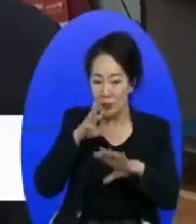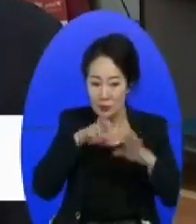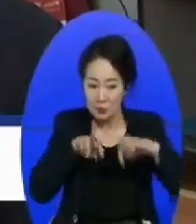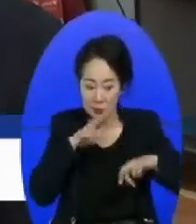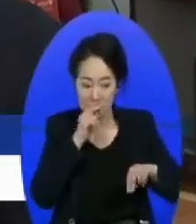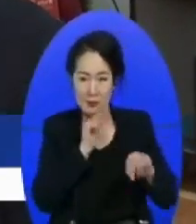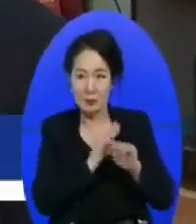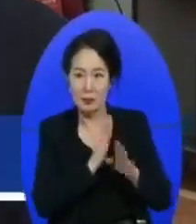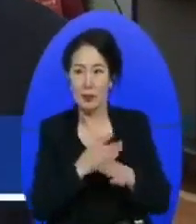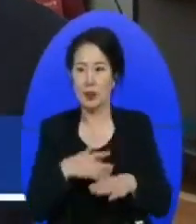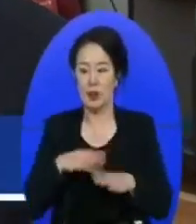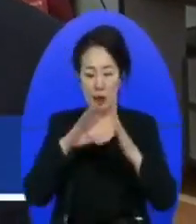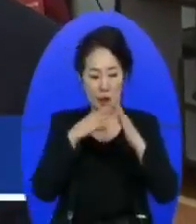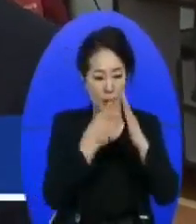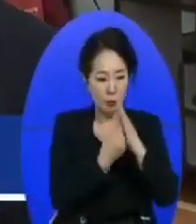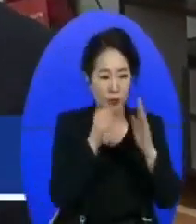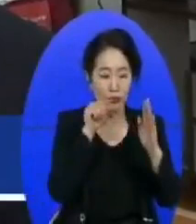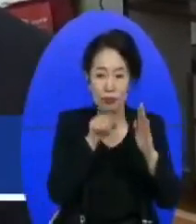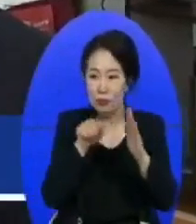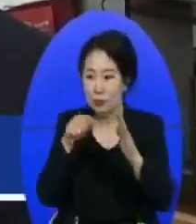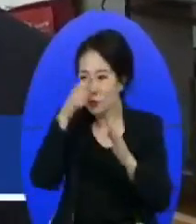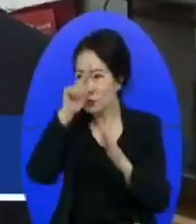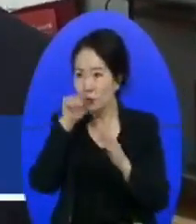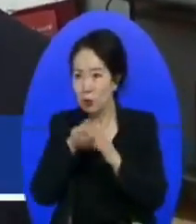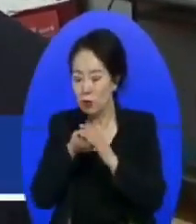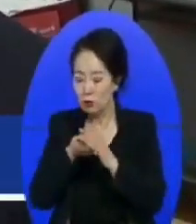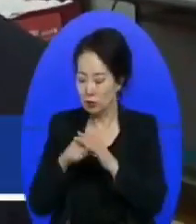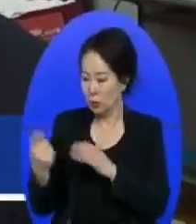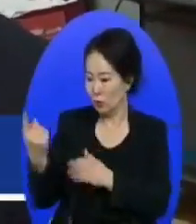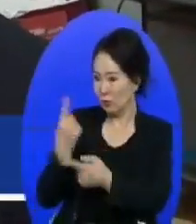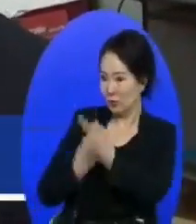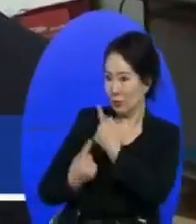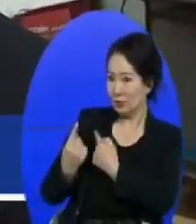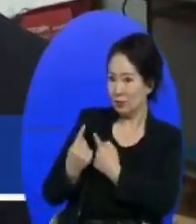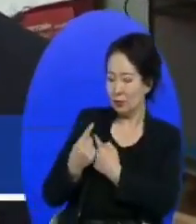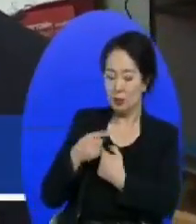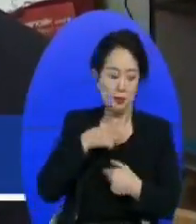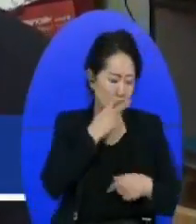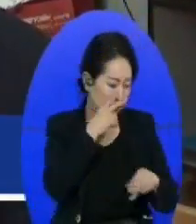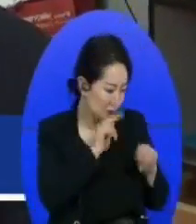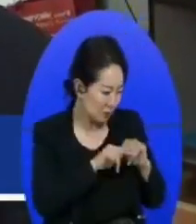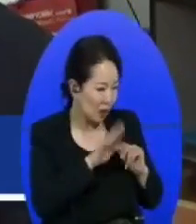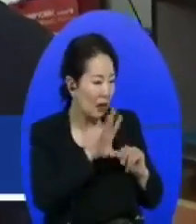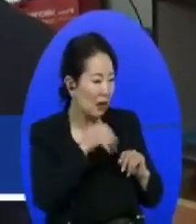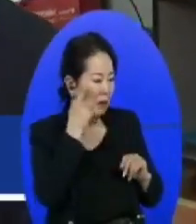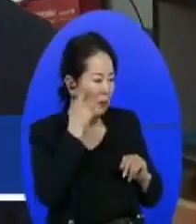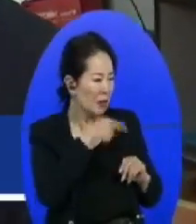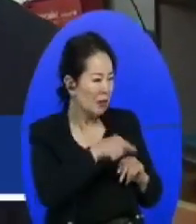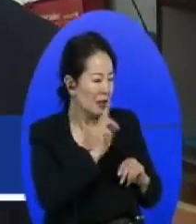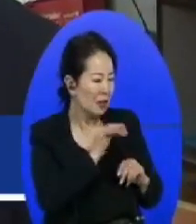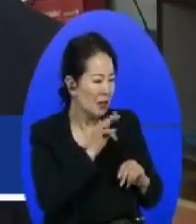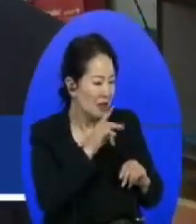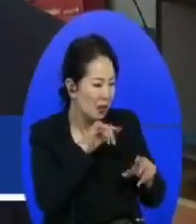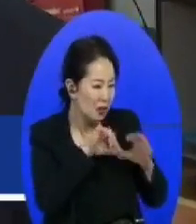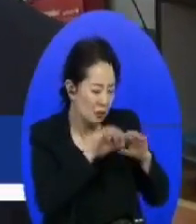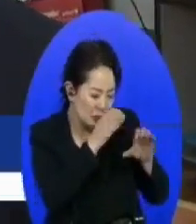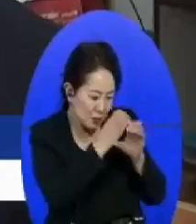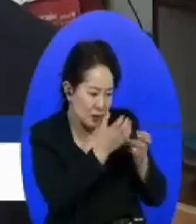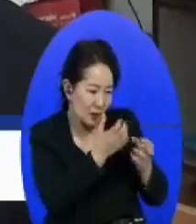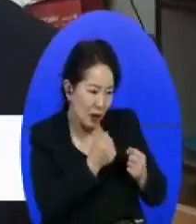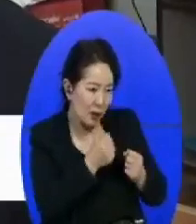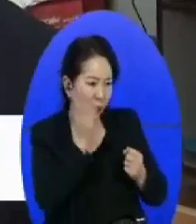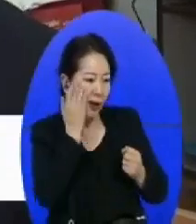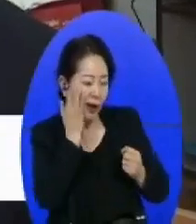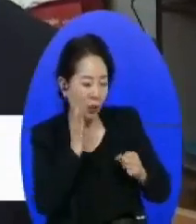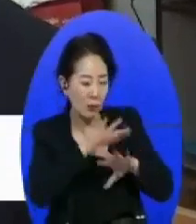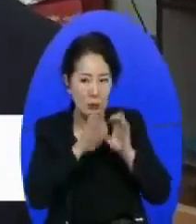дамжаад үзүүлээд явах үед нь бас шинж тэмдгийн сайн мэддэг байх хэрэгтэй клиникийн хувьд. Тэгээд шинжилгээ авах, дээж авах